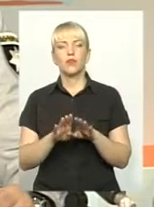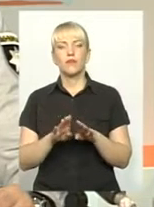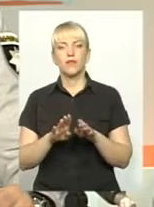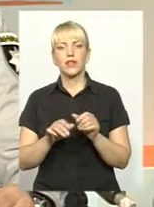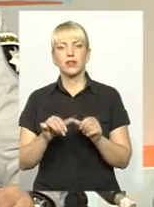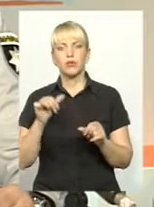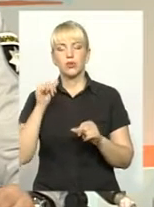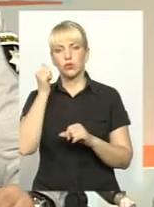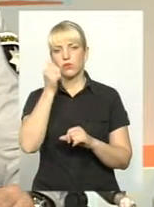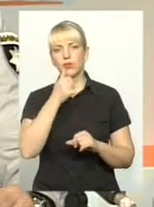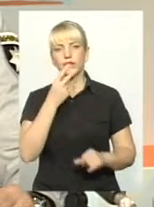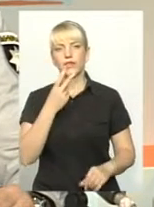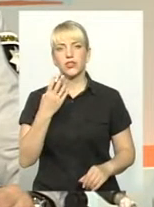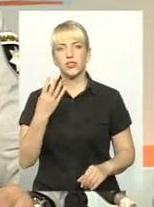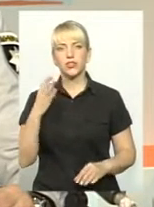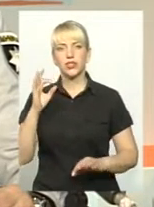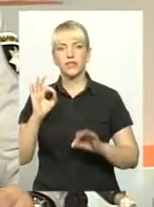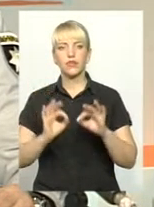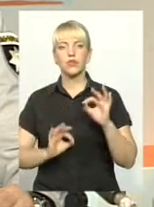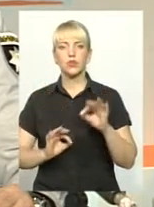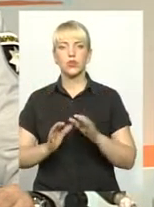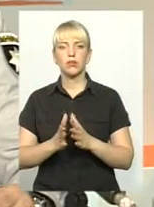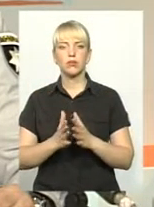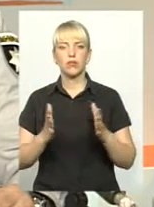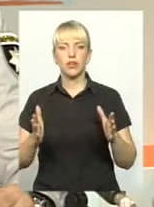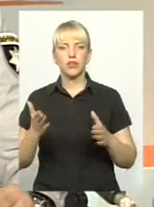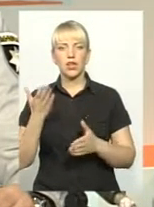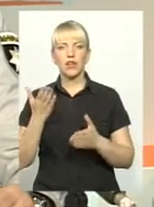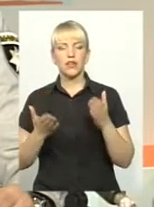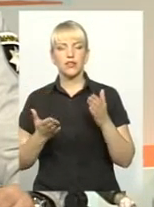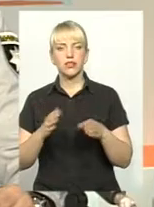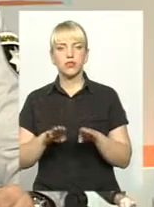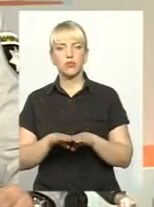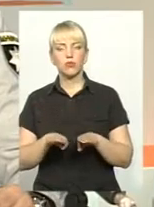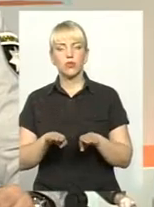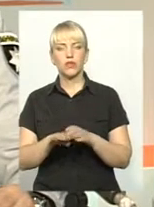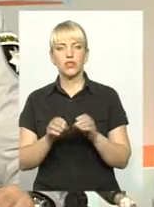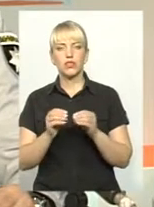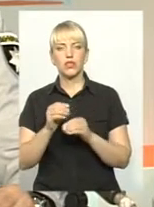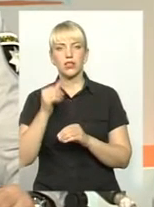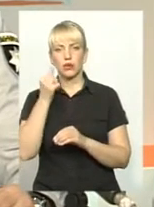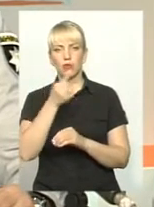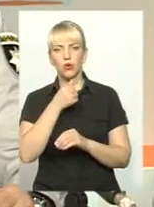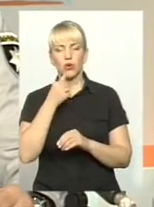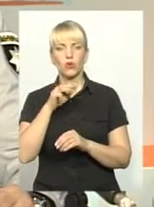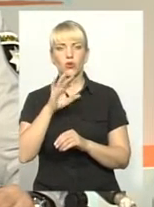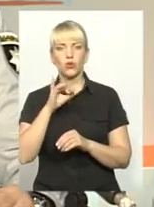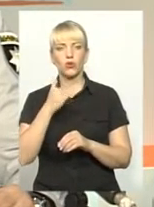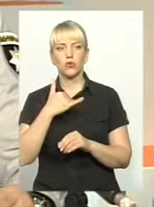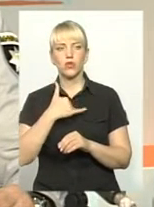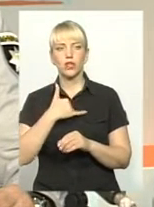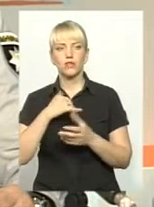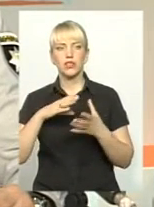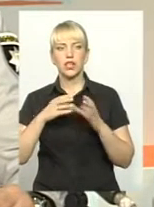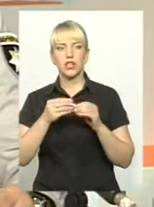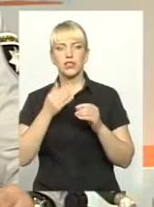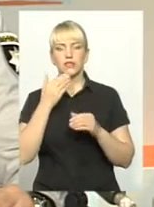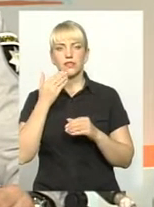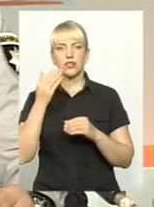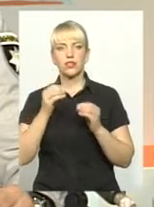це на 24% більше, а якщо брати це порівняно з 2010 роком, то в нас за рік зверталося 10